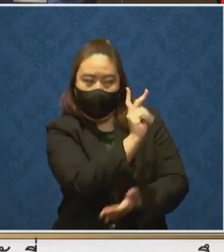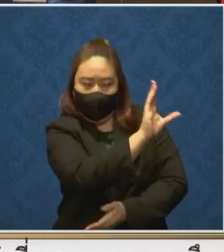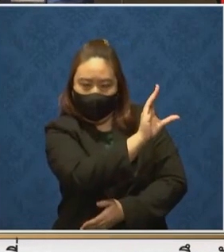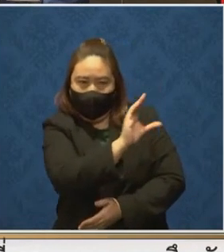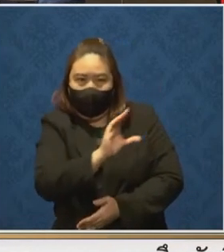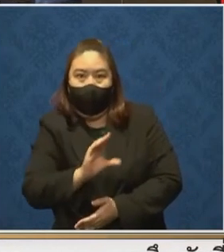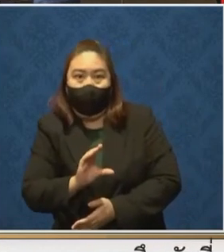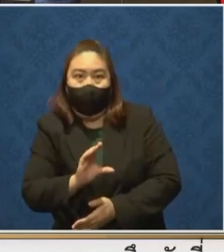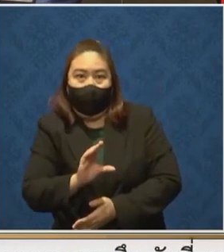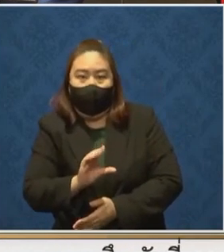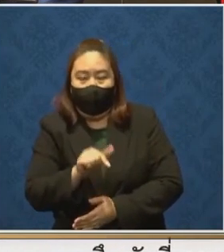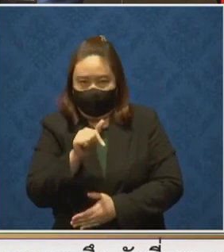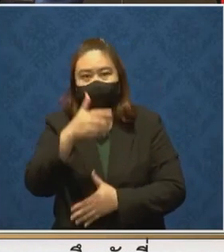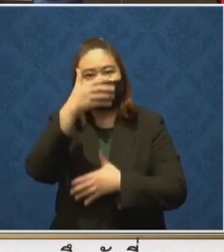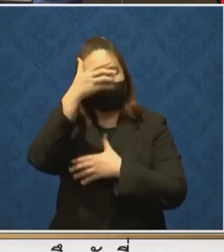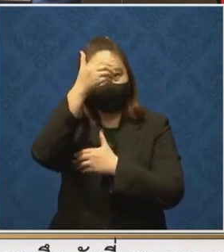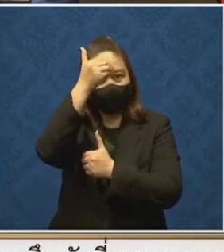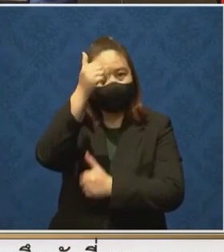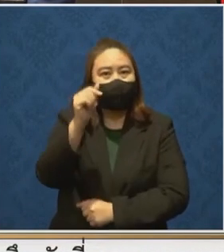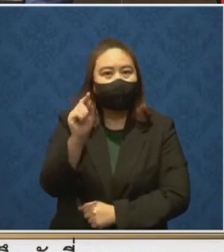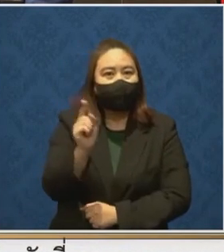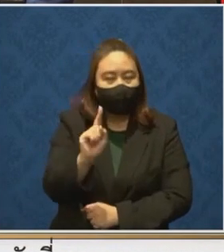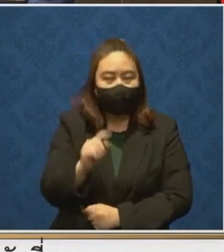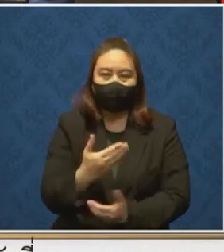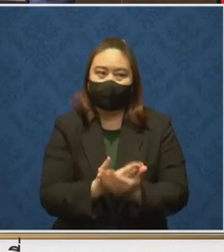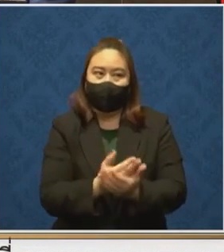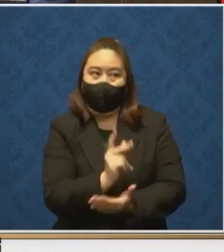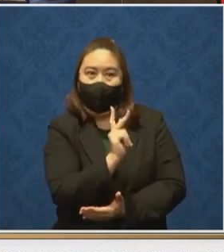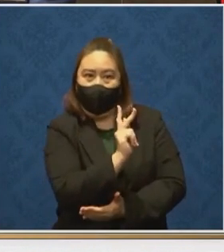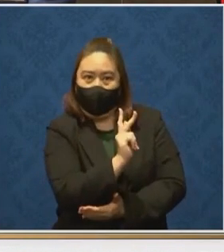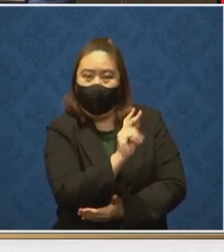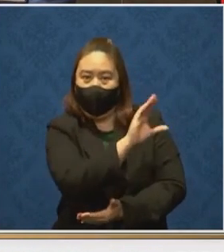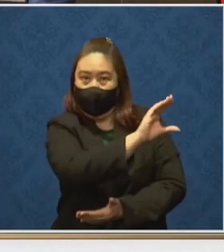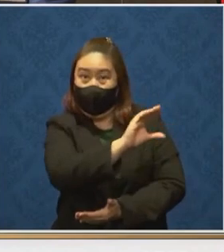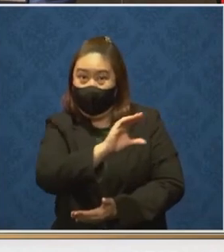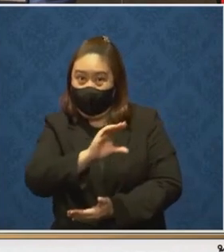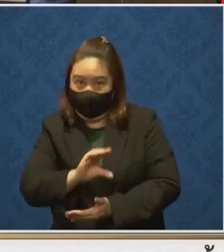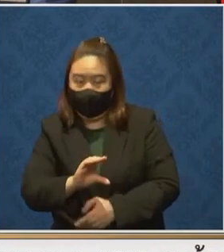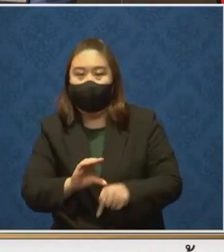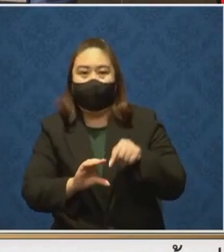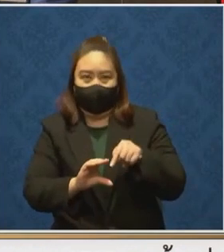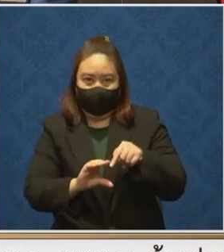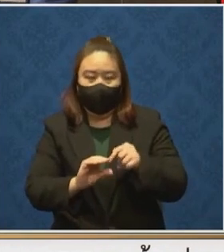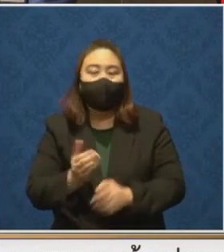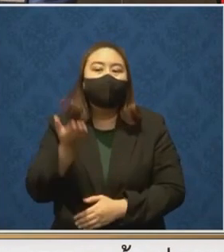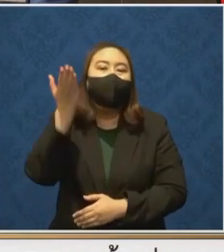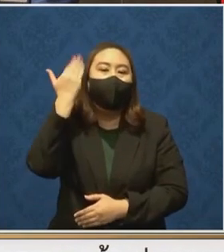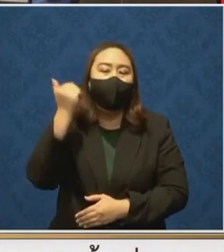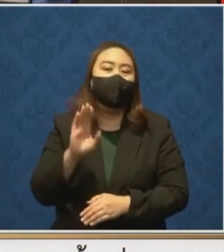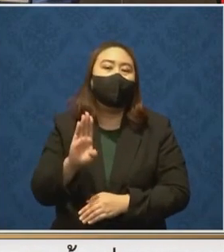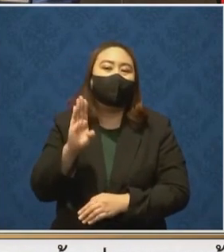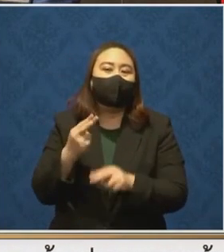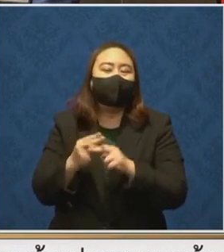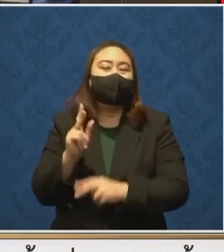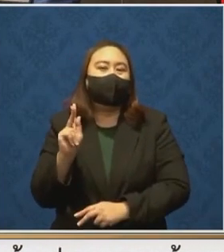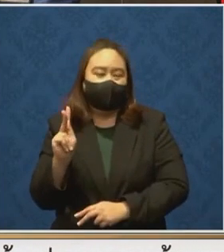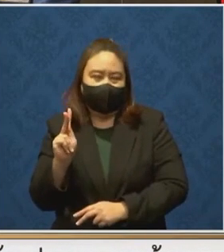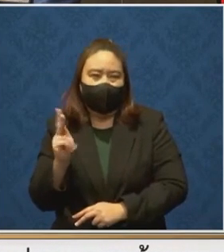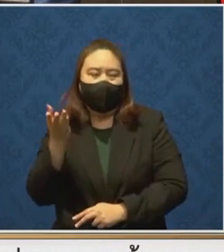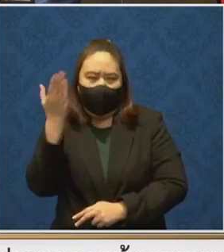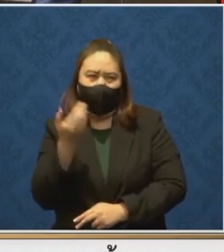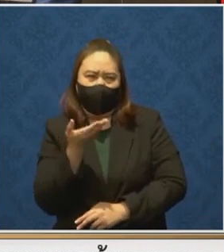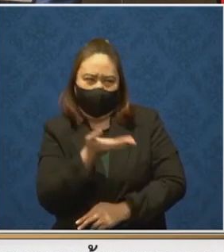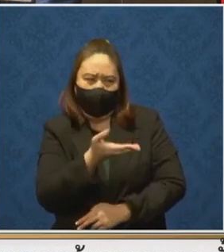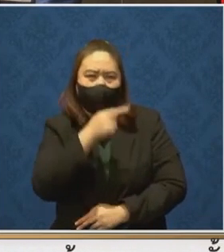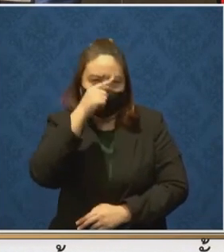เป็ทน่าสนใจขอว่าการกู้ยืมเงิี้ก็เคยเป็หนงใข้อเรีกร้องของบิษัต Kingsgate ที่เคยร้องถอบประเทศ